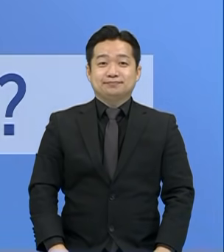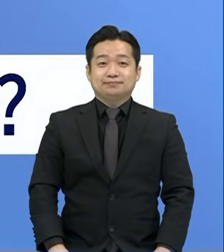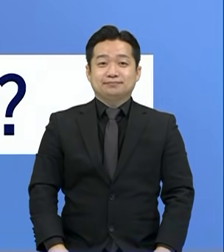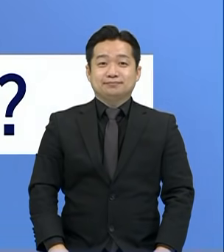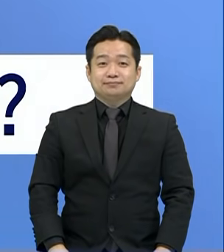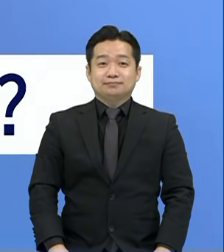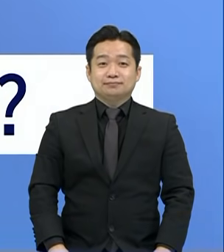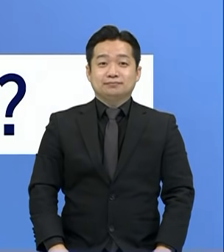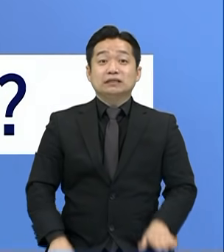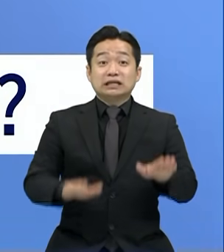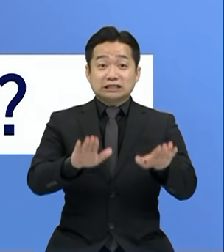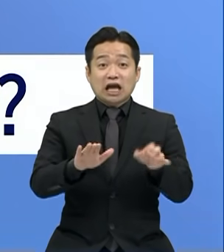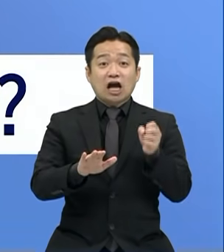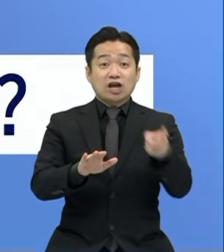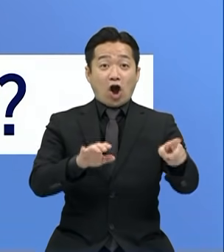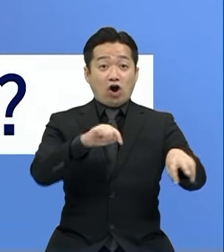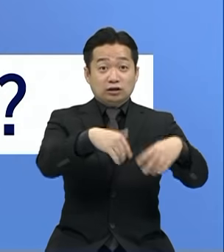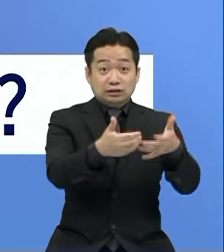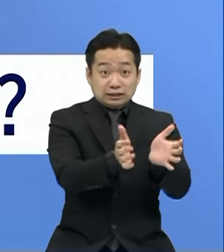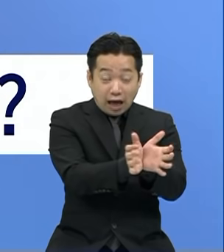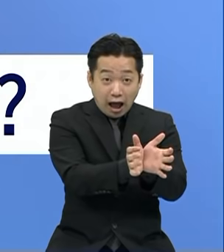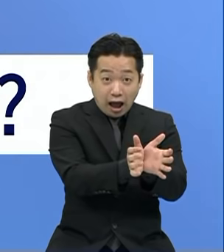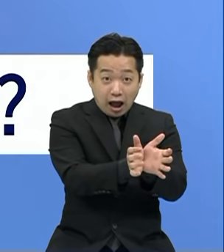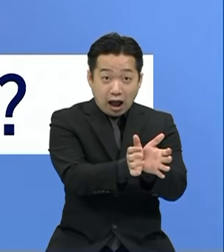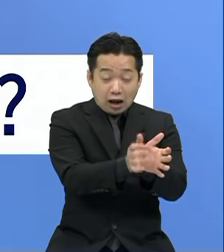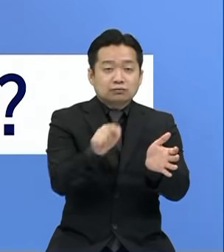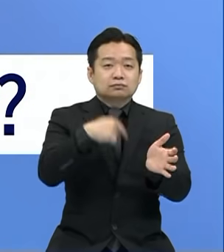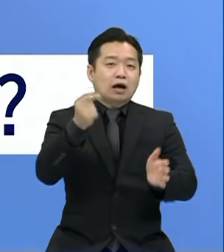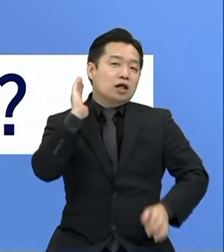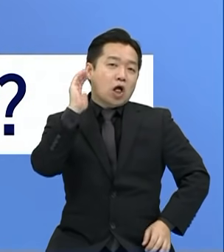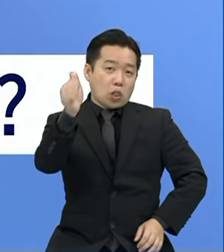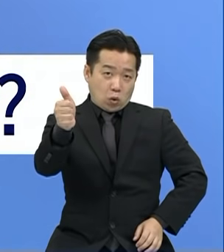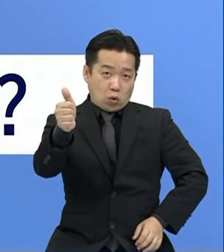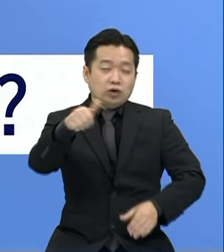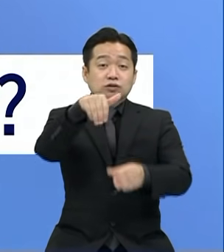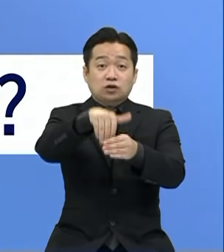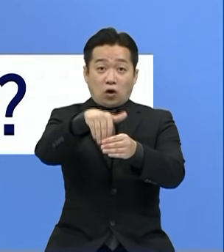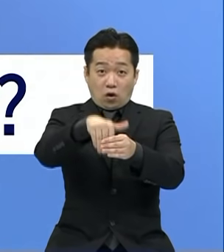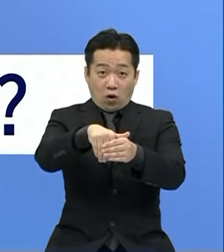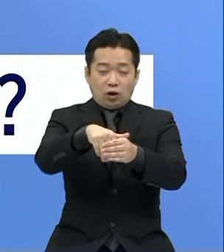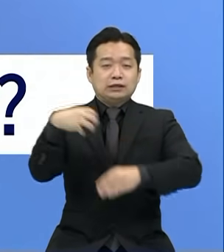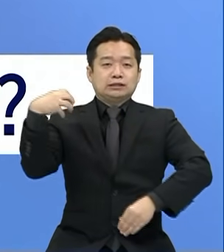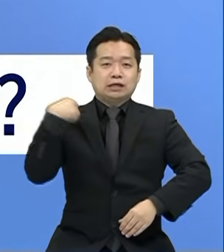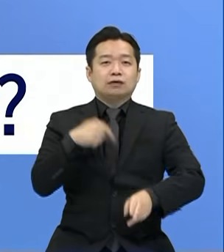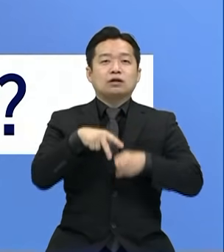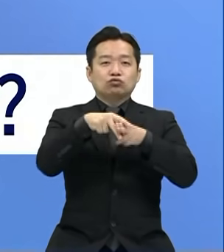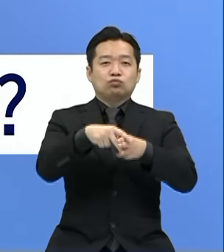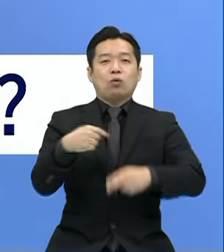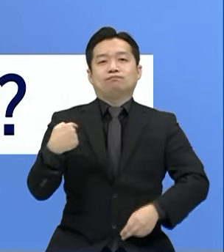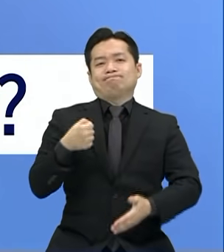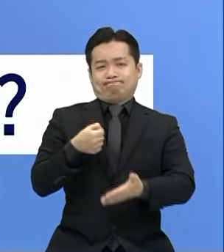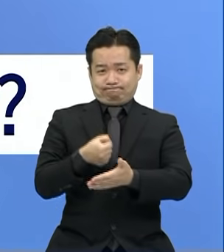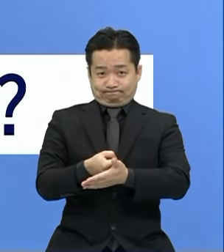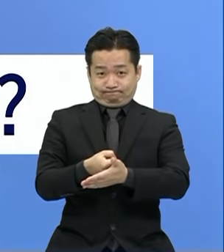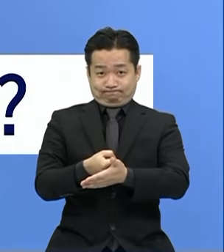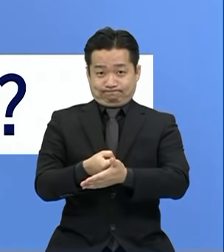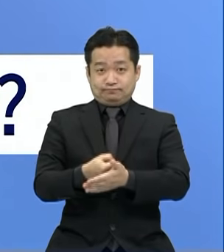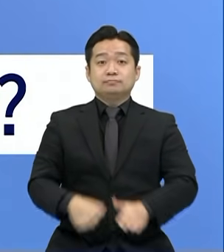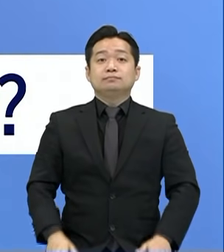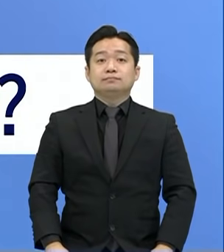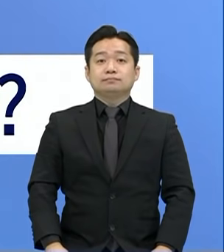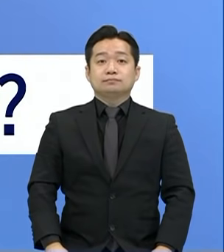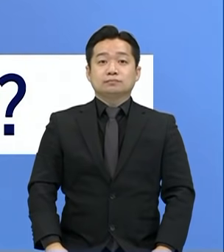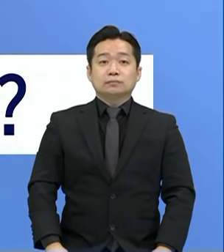어쨌든 집권여당의 이제 다음 대통령 선거를 책임지는 후보가 됐기 때문에 제가